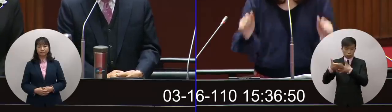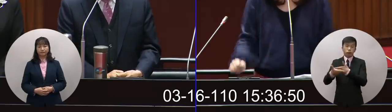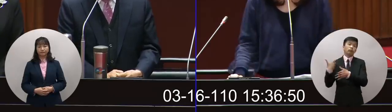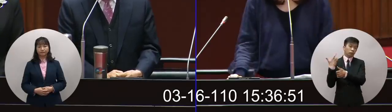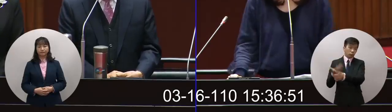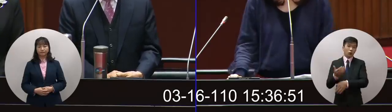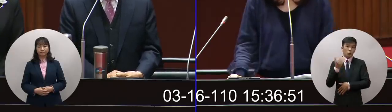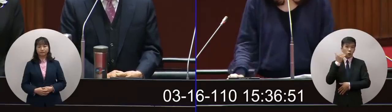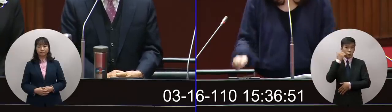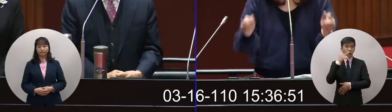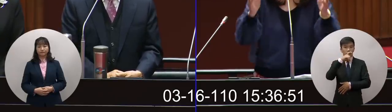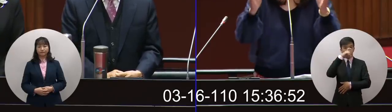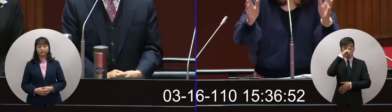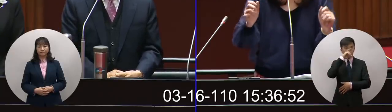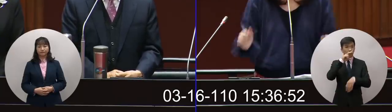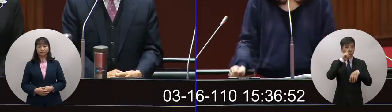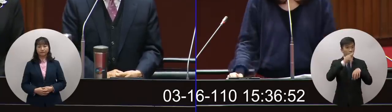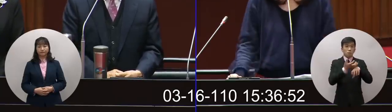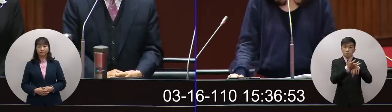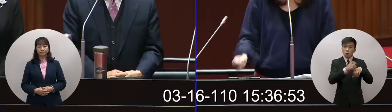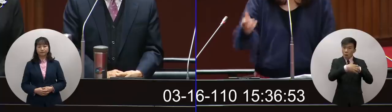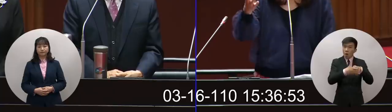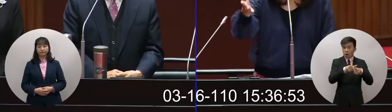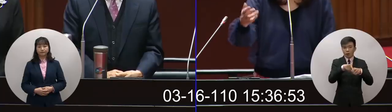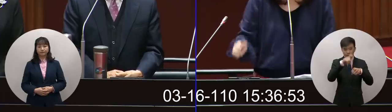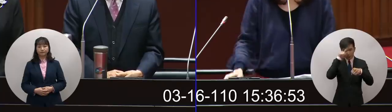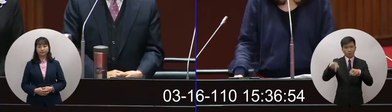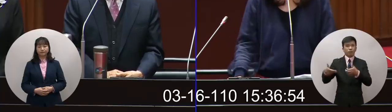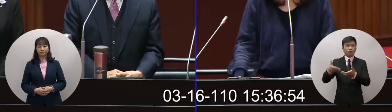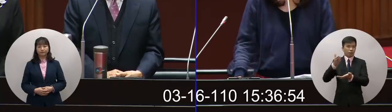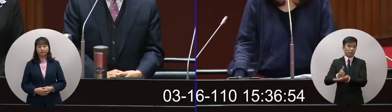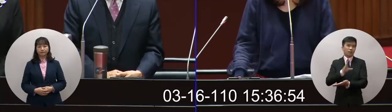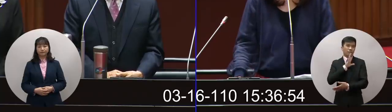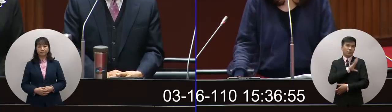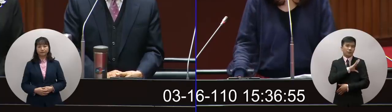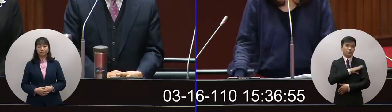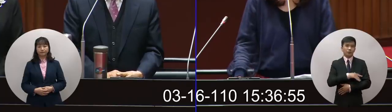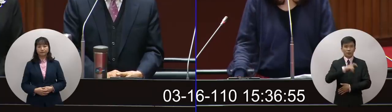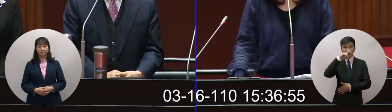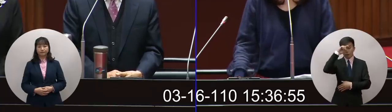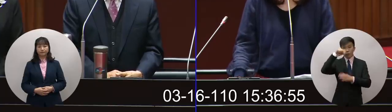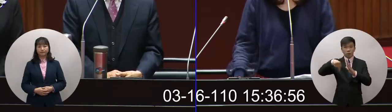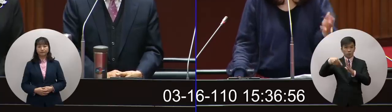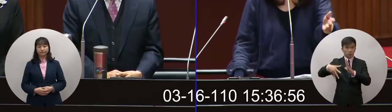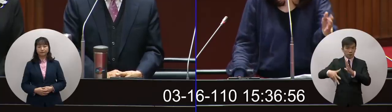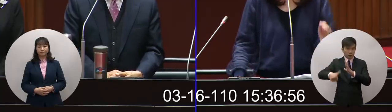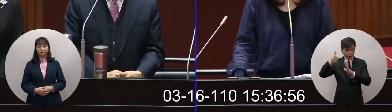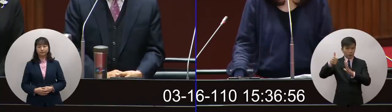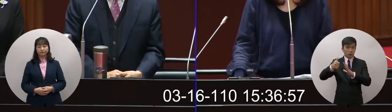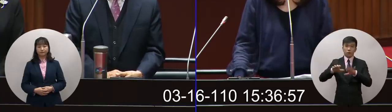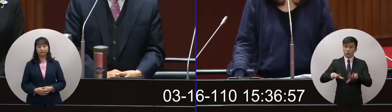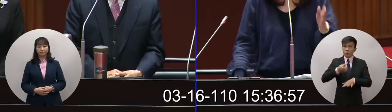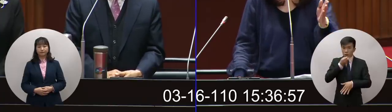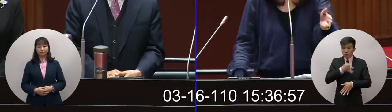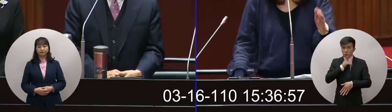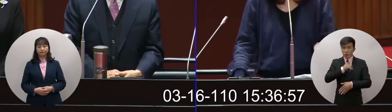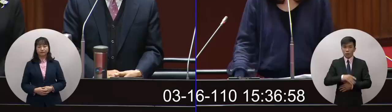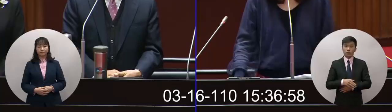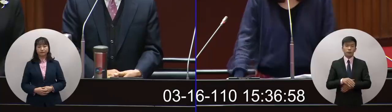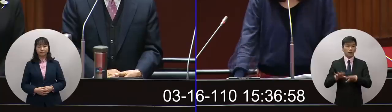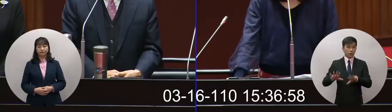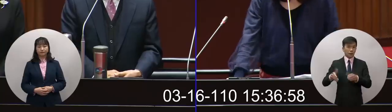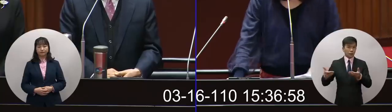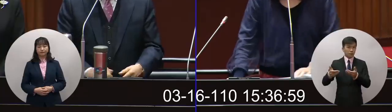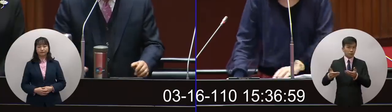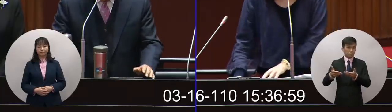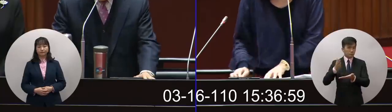就应该要停工。所以第一个，是不是请院长可以在这边承诺，从现在开始先暂停施